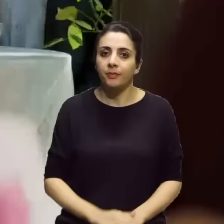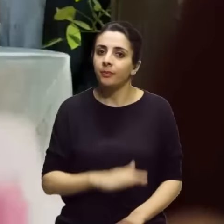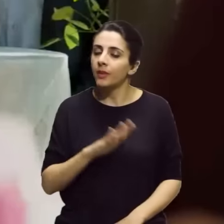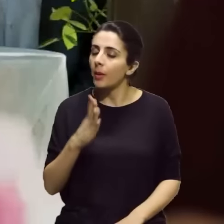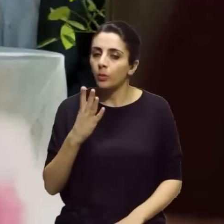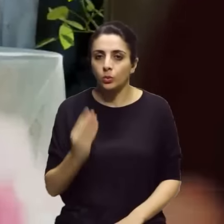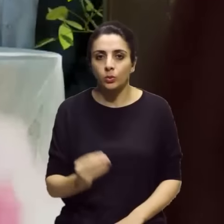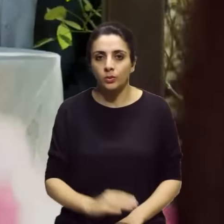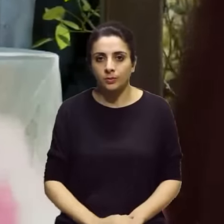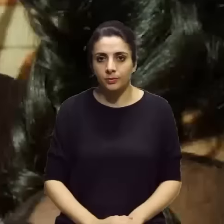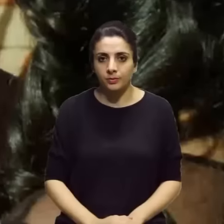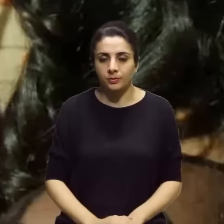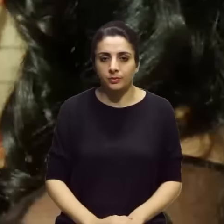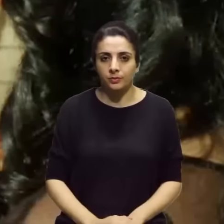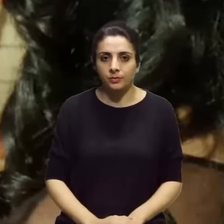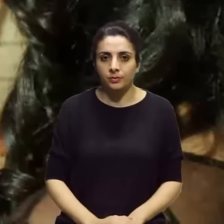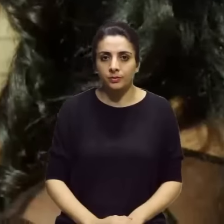Tamam.